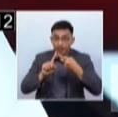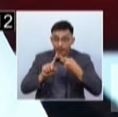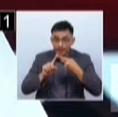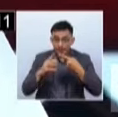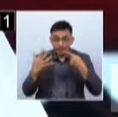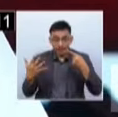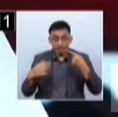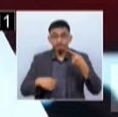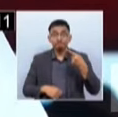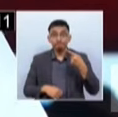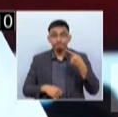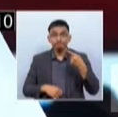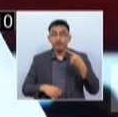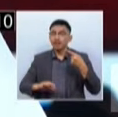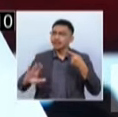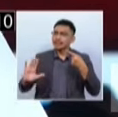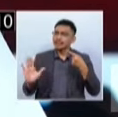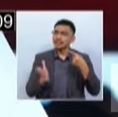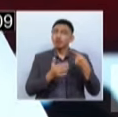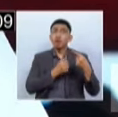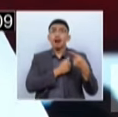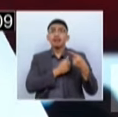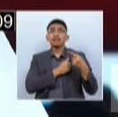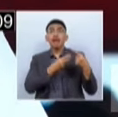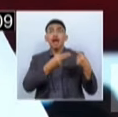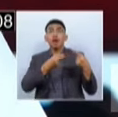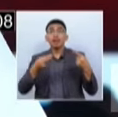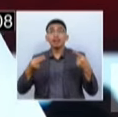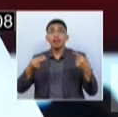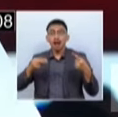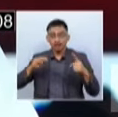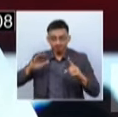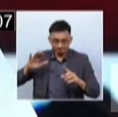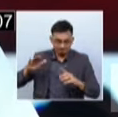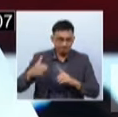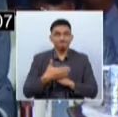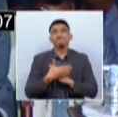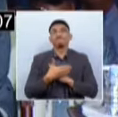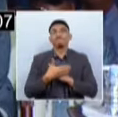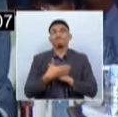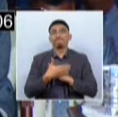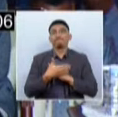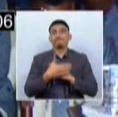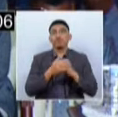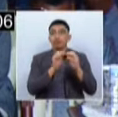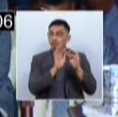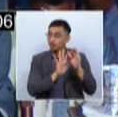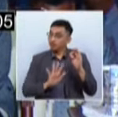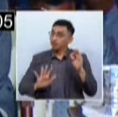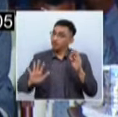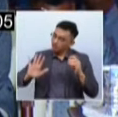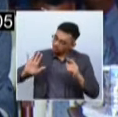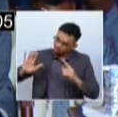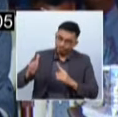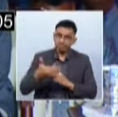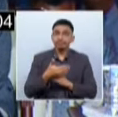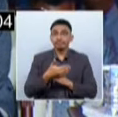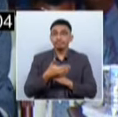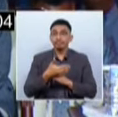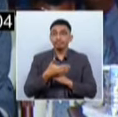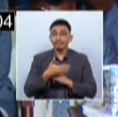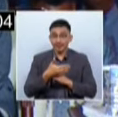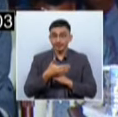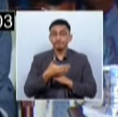eh tidak sehingga ada semacam keenggenan untuk memaparkan secara e detail karena kalau kita enggak